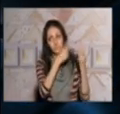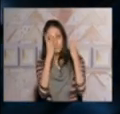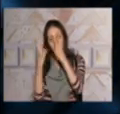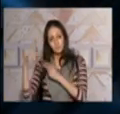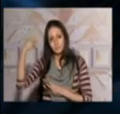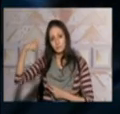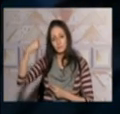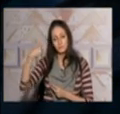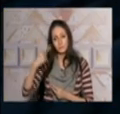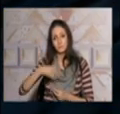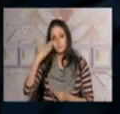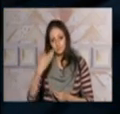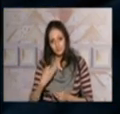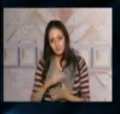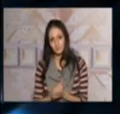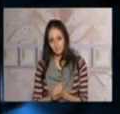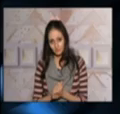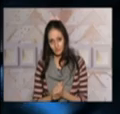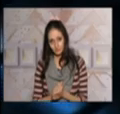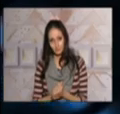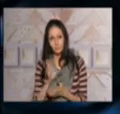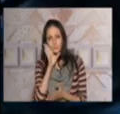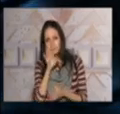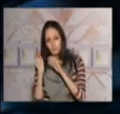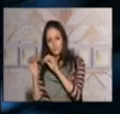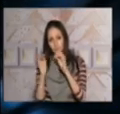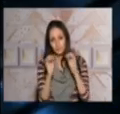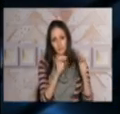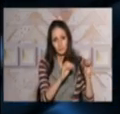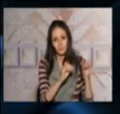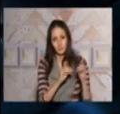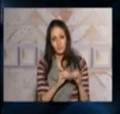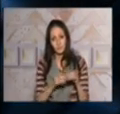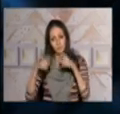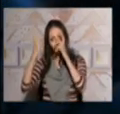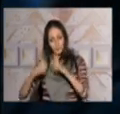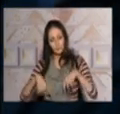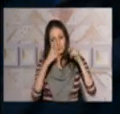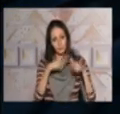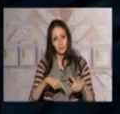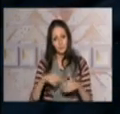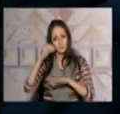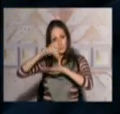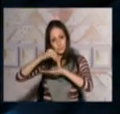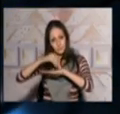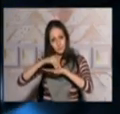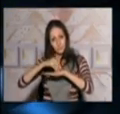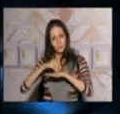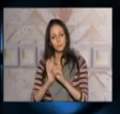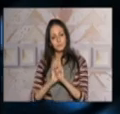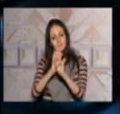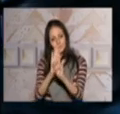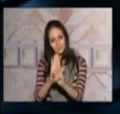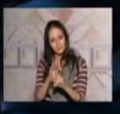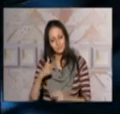مصالح لابد أن تدرس وأن يدرس كل طرف موقف الطرف الآخر، بل ويطلب دعمه. وأنا يعني